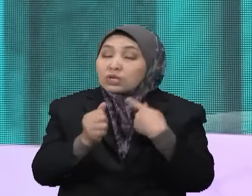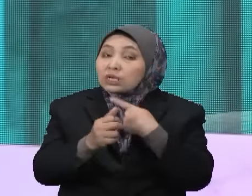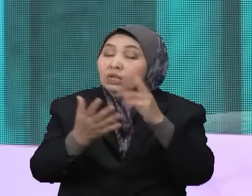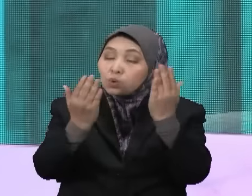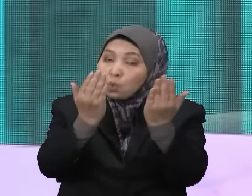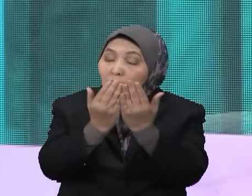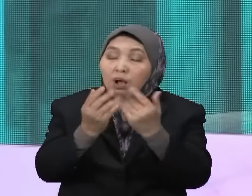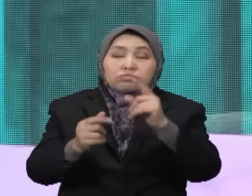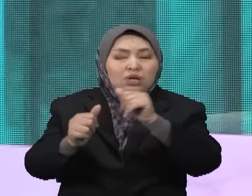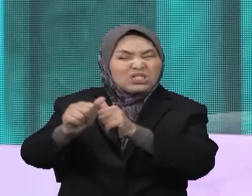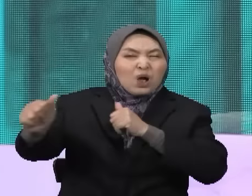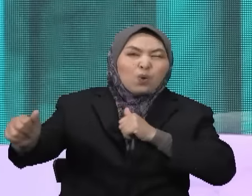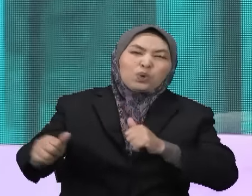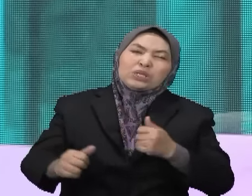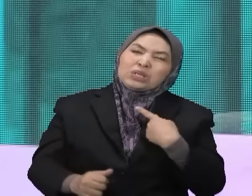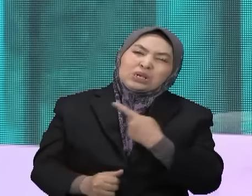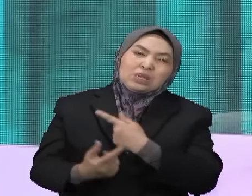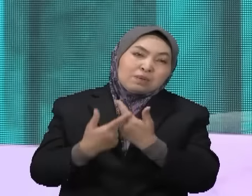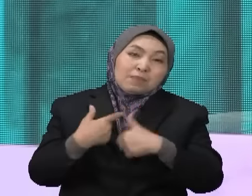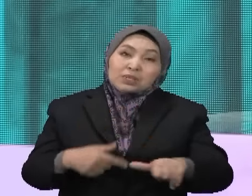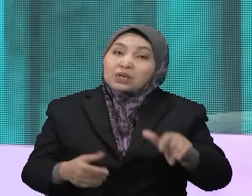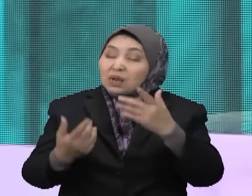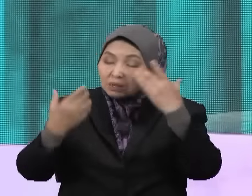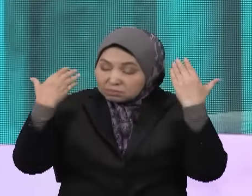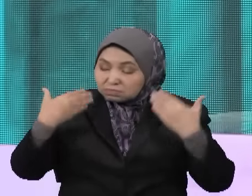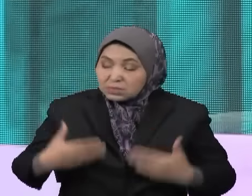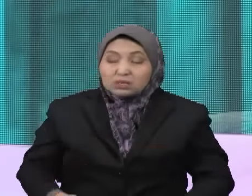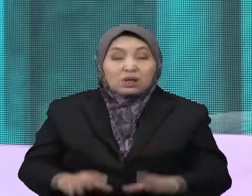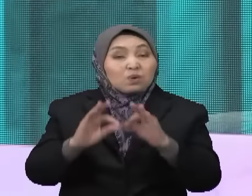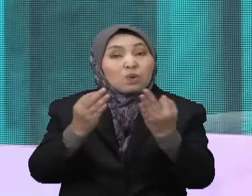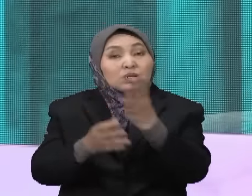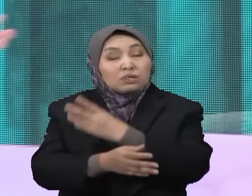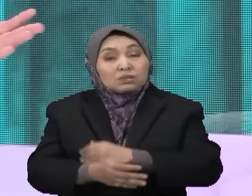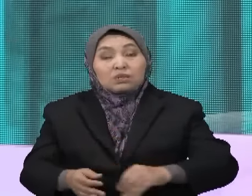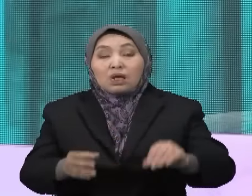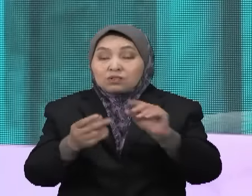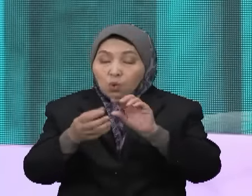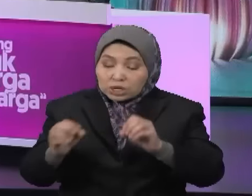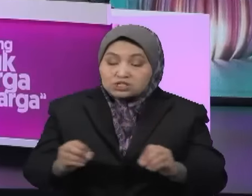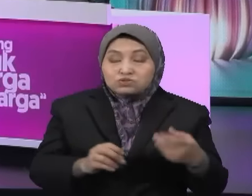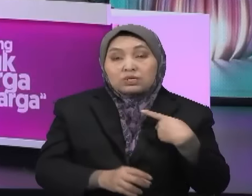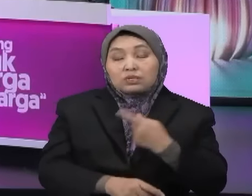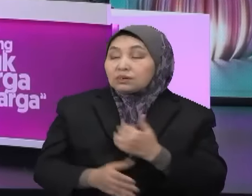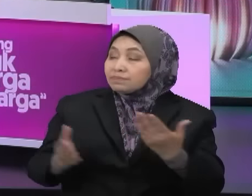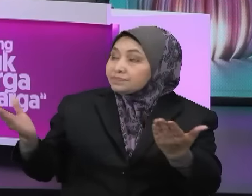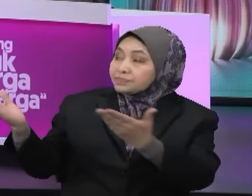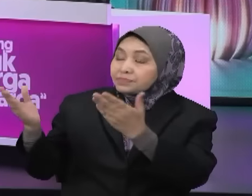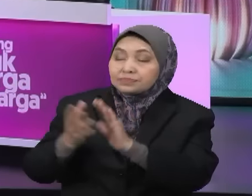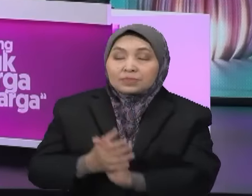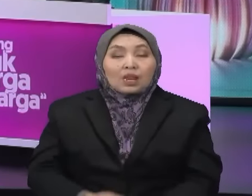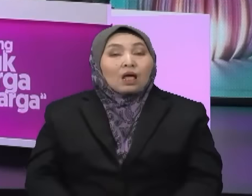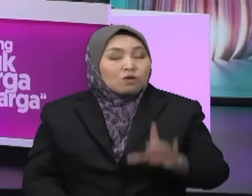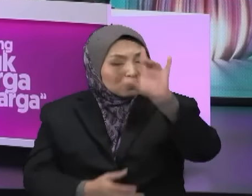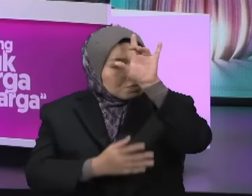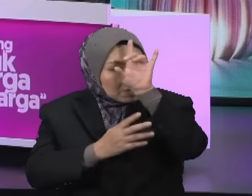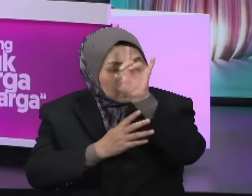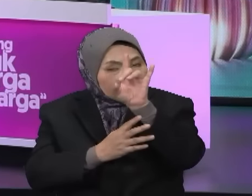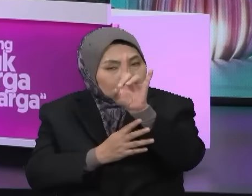Allah jauhkan munafik ini daripada diri, keluarga dan organisasi kita bersama Zatar. Terima kasih kepada Safas.